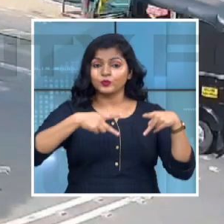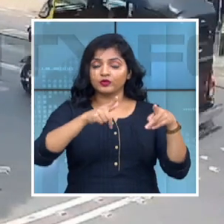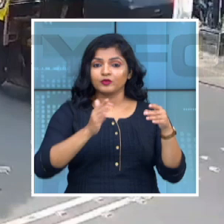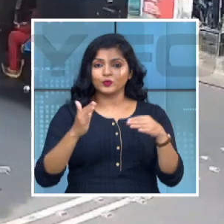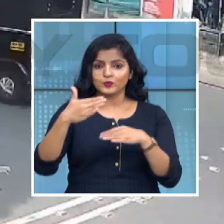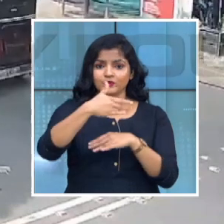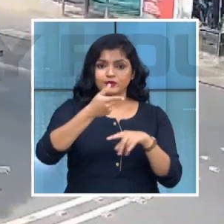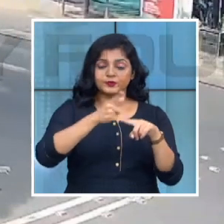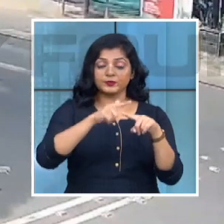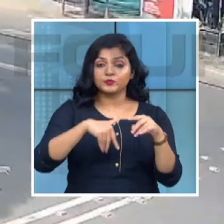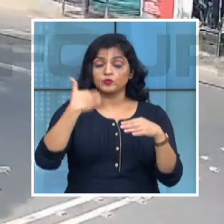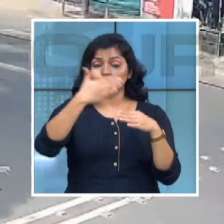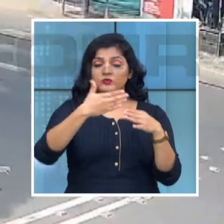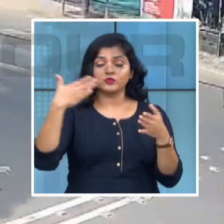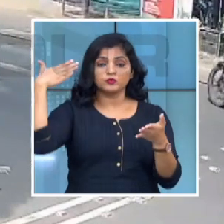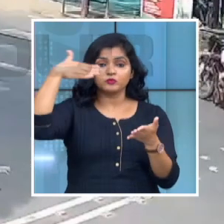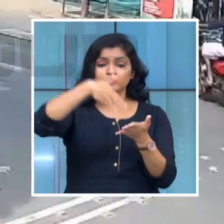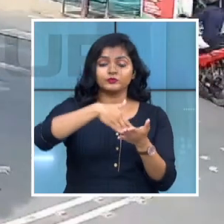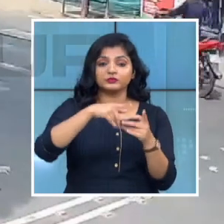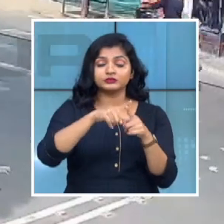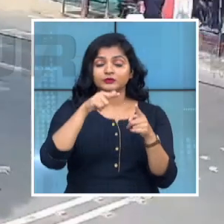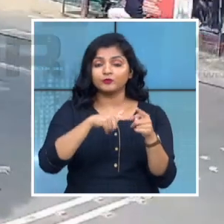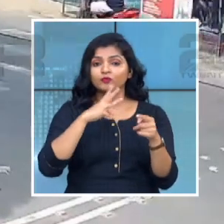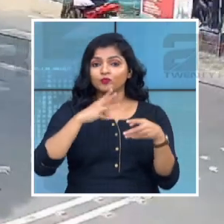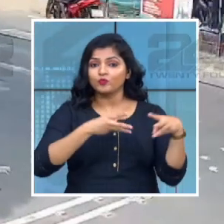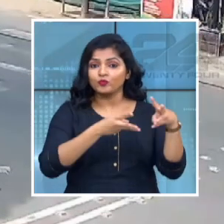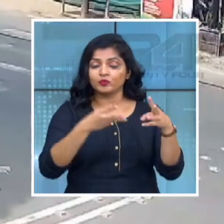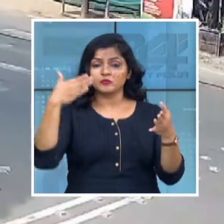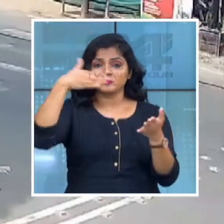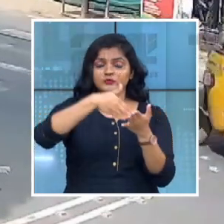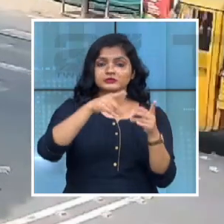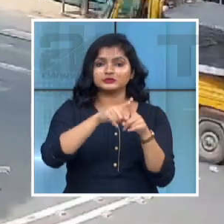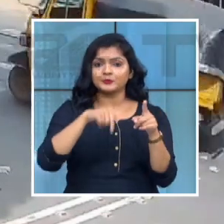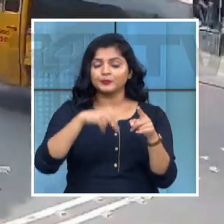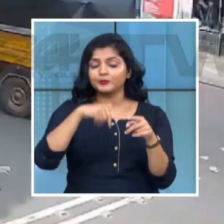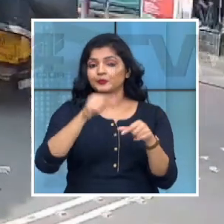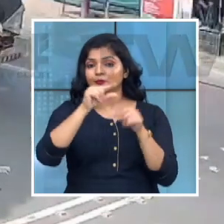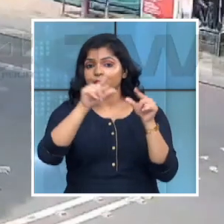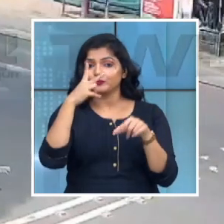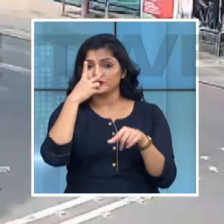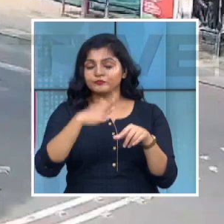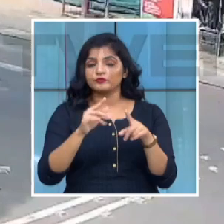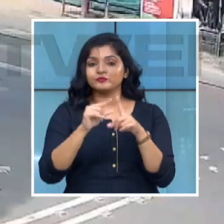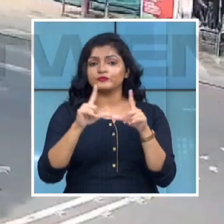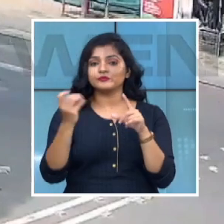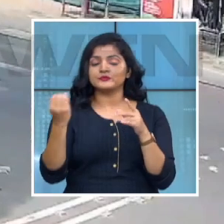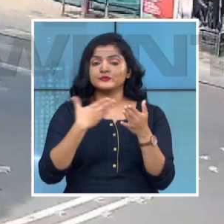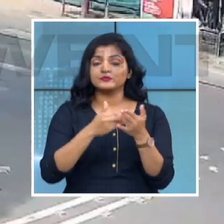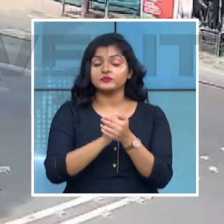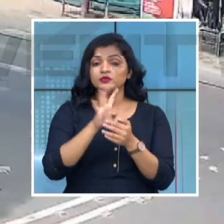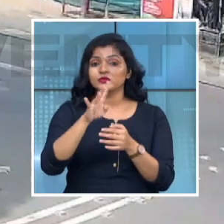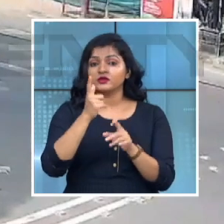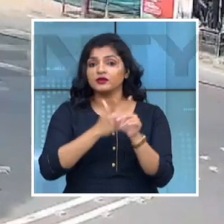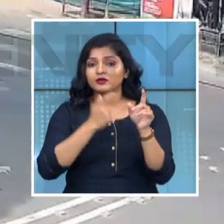വളവിൽ മുൻഭാഗം ഇങ്ങനെ കുത്തനെ ഈ പുഴയിലേക്ക് നിൽക്കുകയായിരുന്നു എന്നുള്ളതാണ് ഈ നാട്ടുകാർ വ്യക്തമാക്കുന്നത്. 4